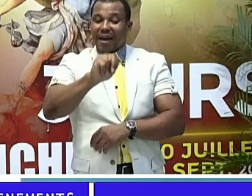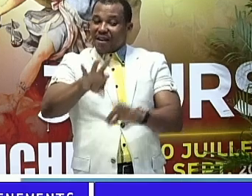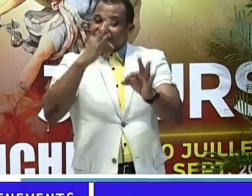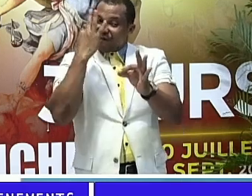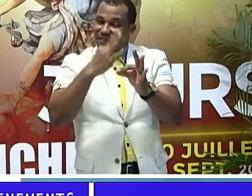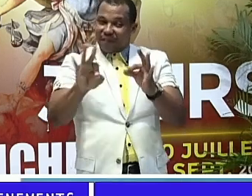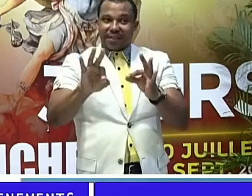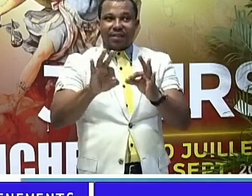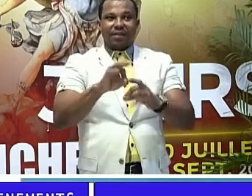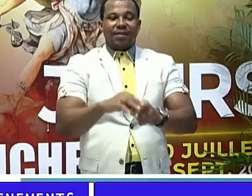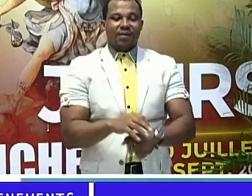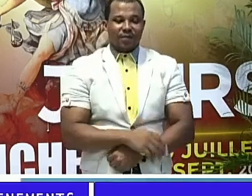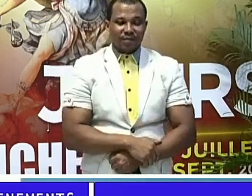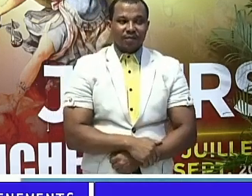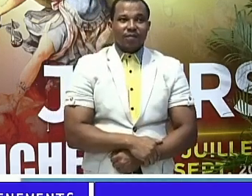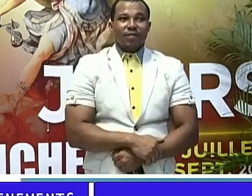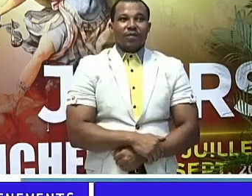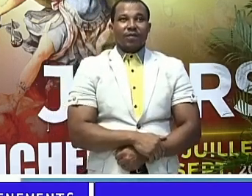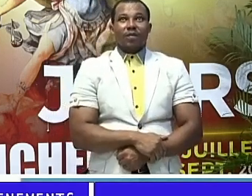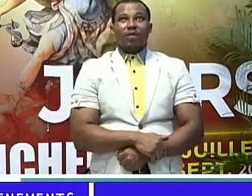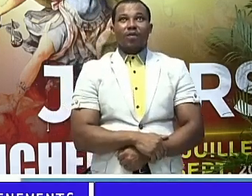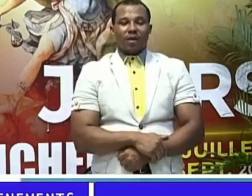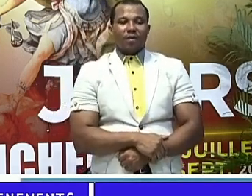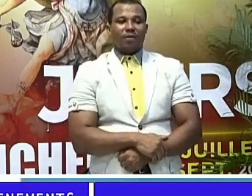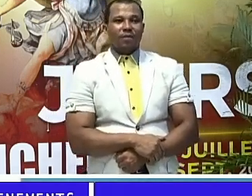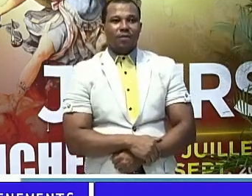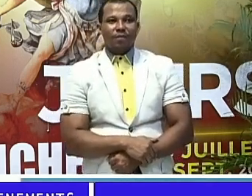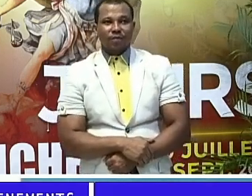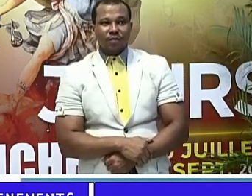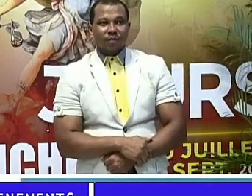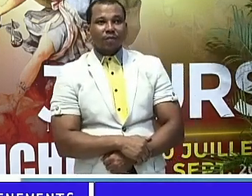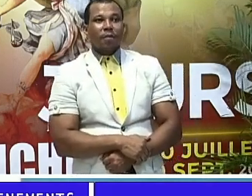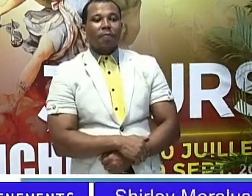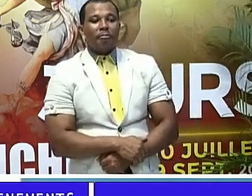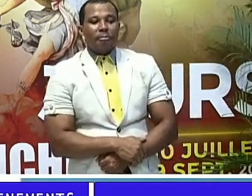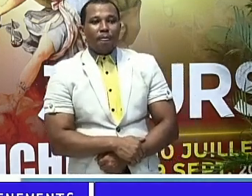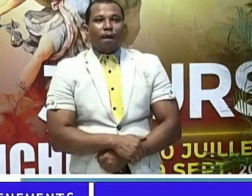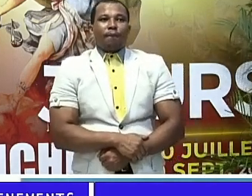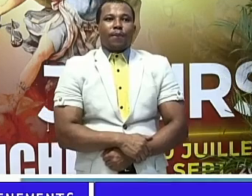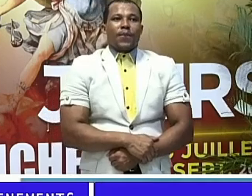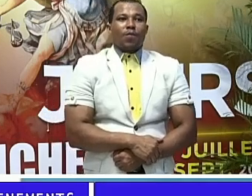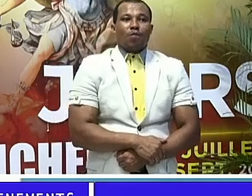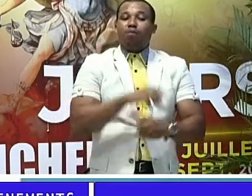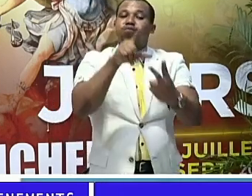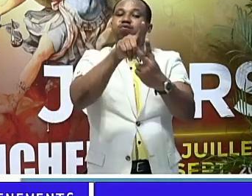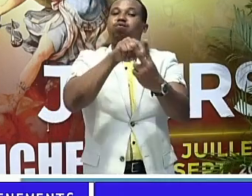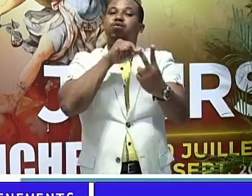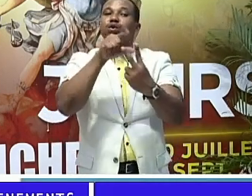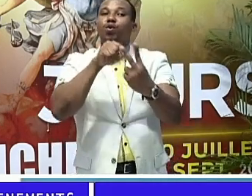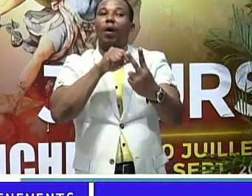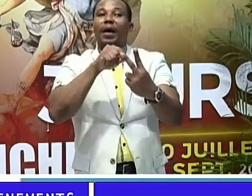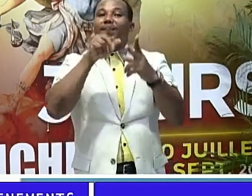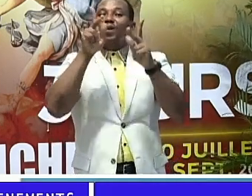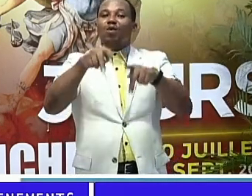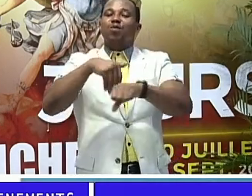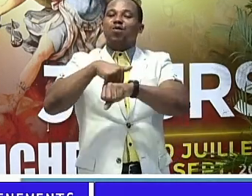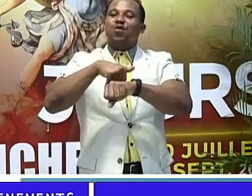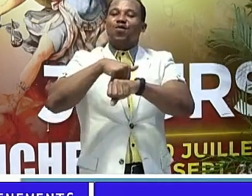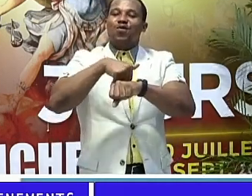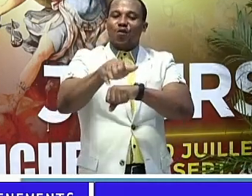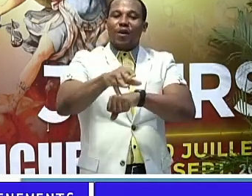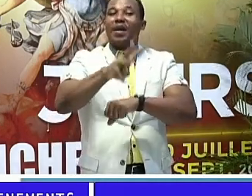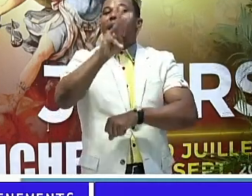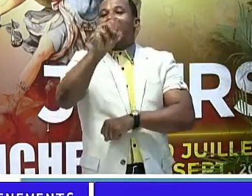pour peser mon sous flèche là, ou promettre toute liste adresse mon nous devant et puis on choisir mon nous voulez ou voyez la messe là